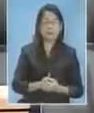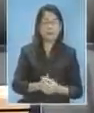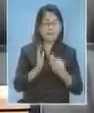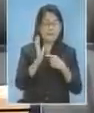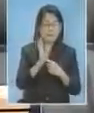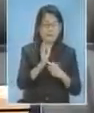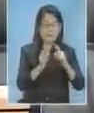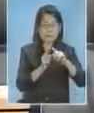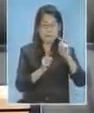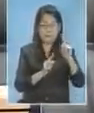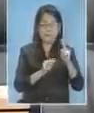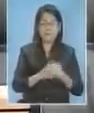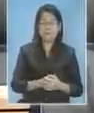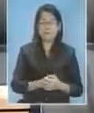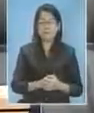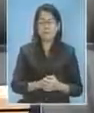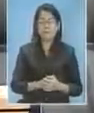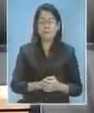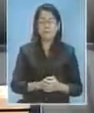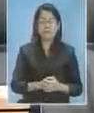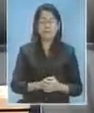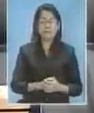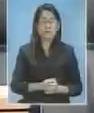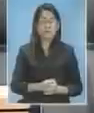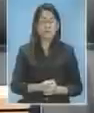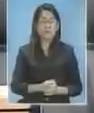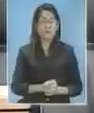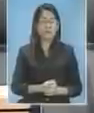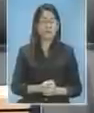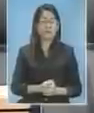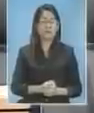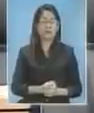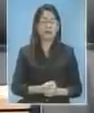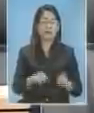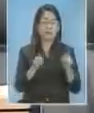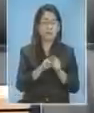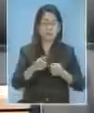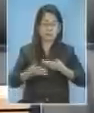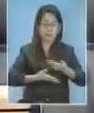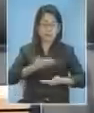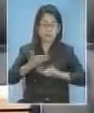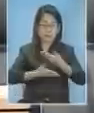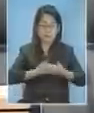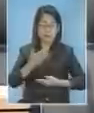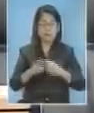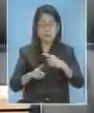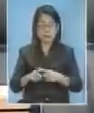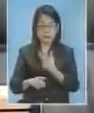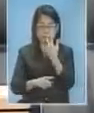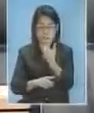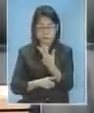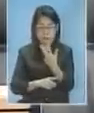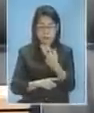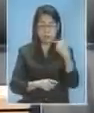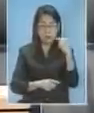ตัวอย่างที่1ก็คือการขาดดุลการค้าในเดือนมีนาคมสู